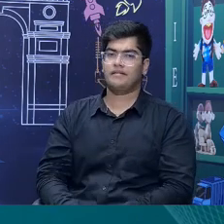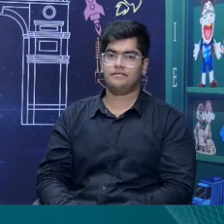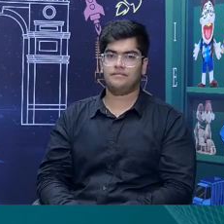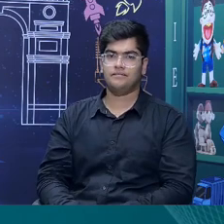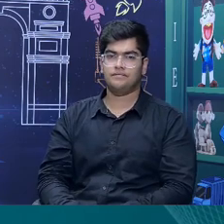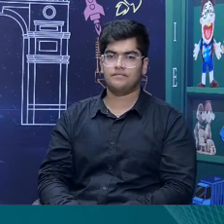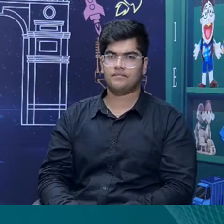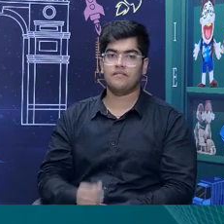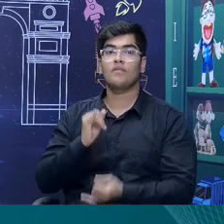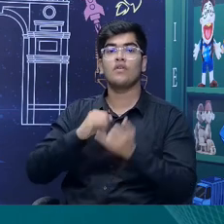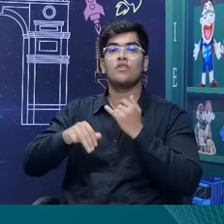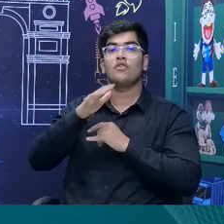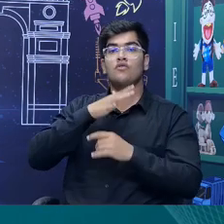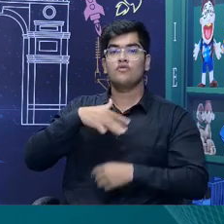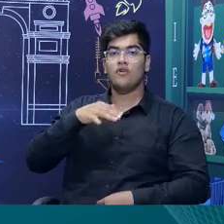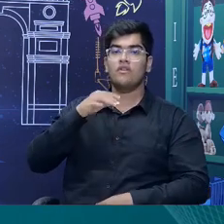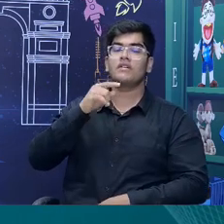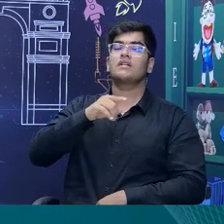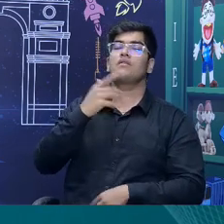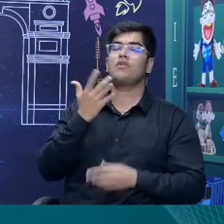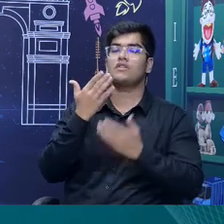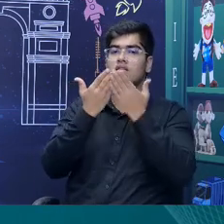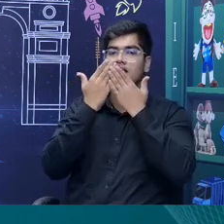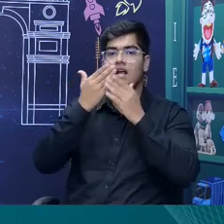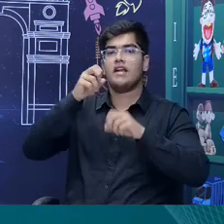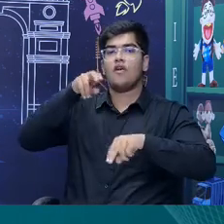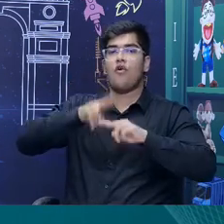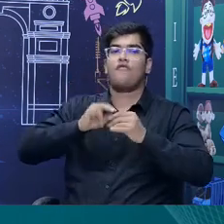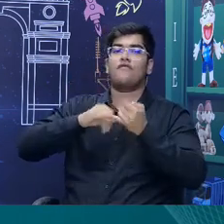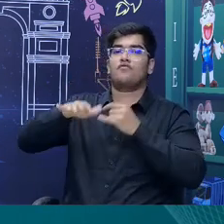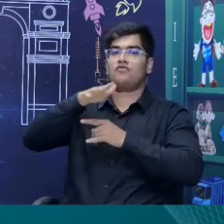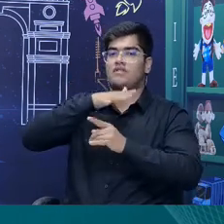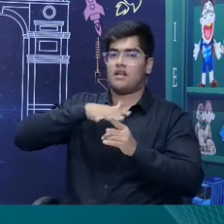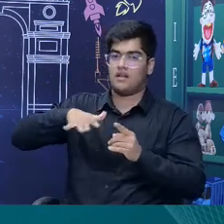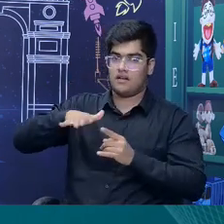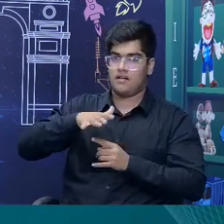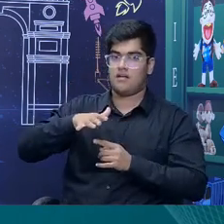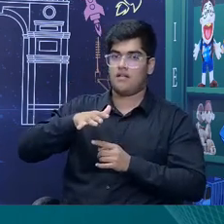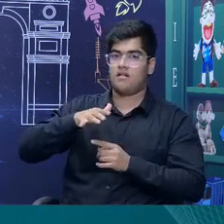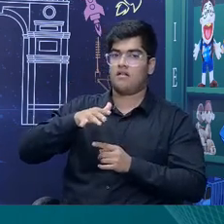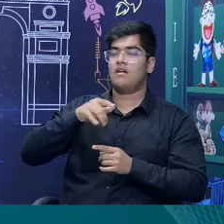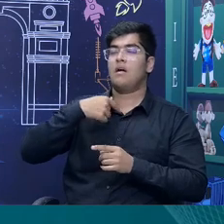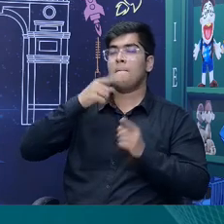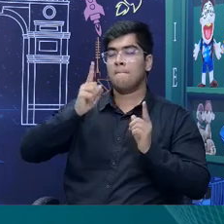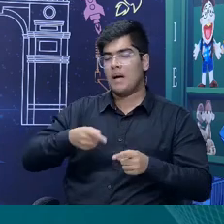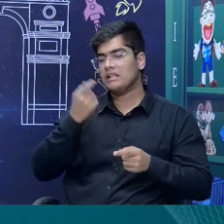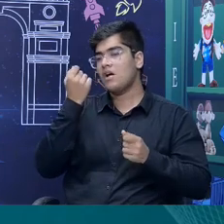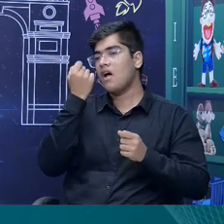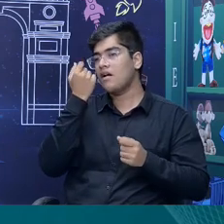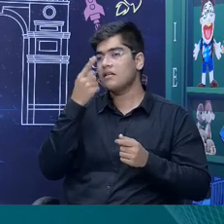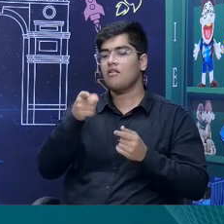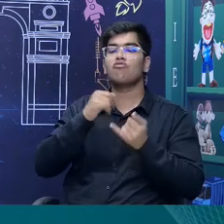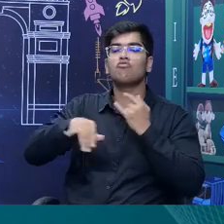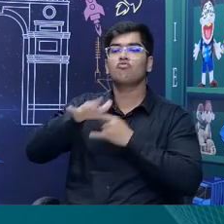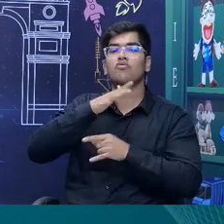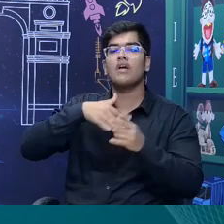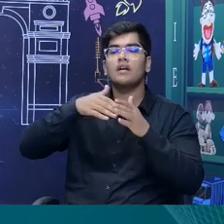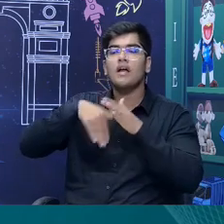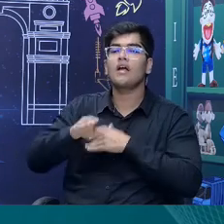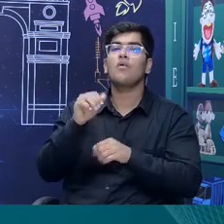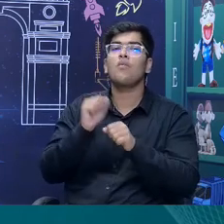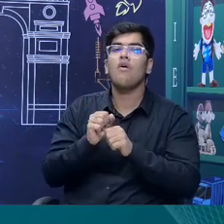इस दी स्टडी ऑफ सोसाइटी और पर एन सिस्टम्मेटिक अंडरस्टैंडिंग ऑफ डी सोसाइटी आईटी इस वेरी इंपॉर्टेंट